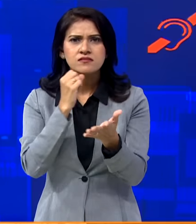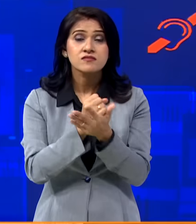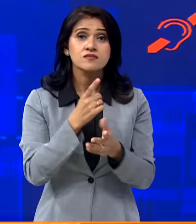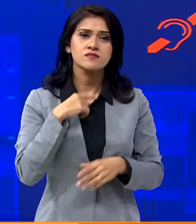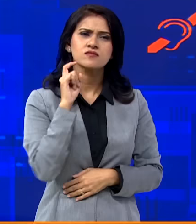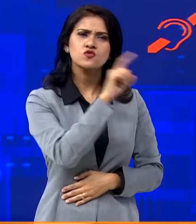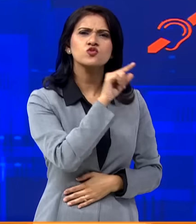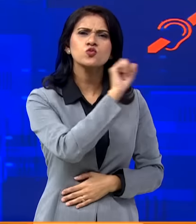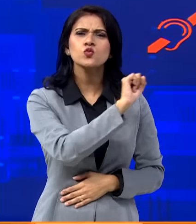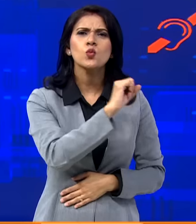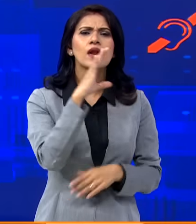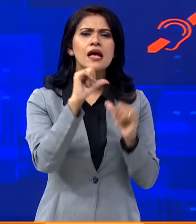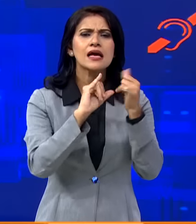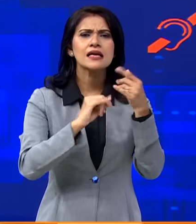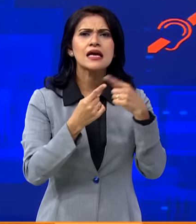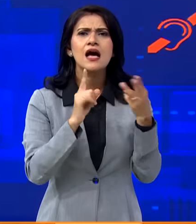उनकी जाति क्या